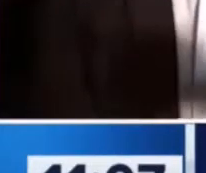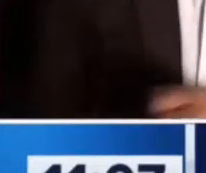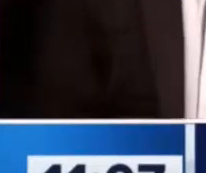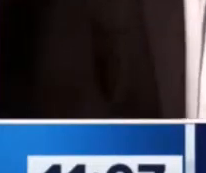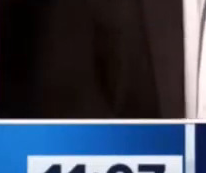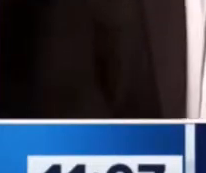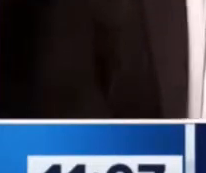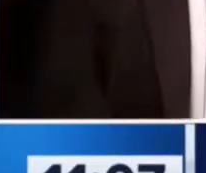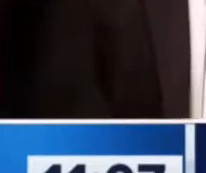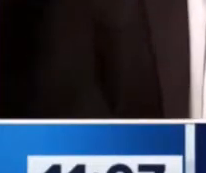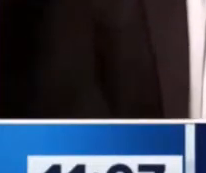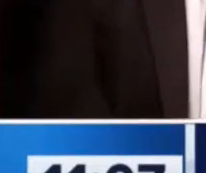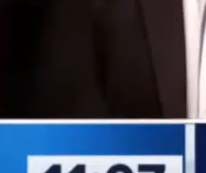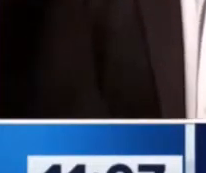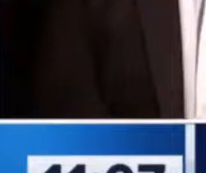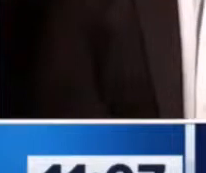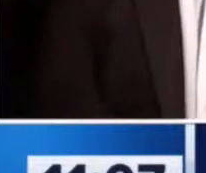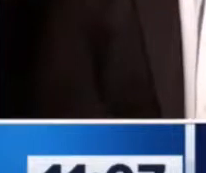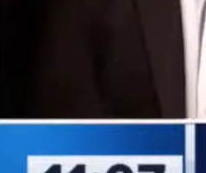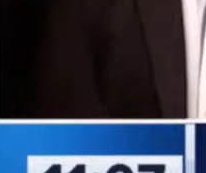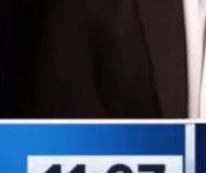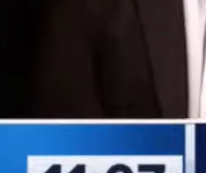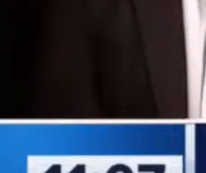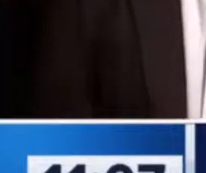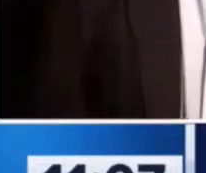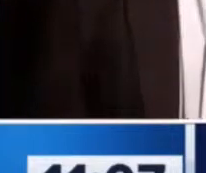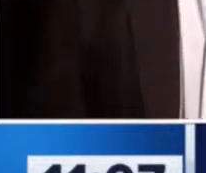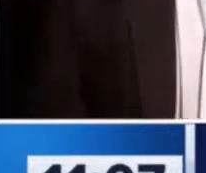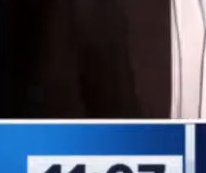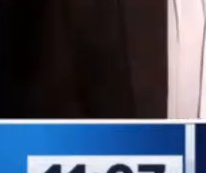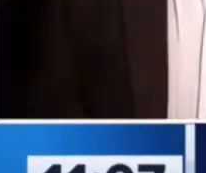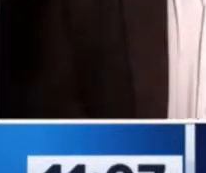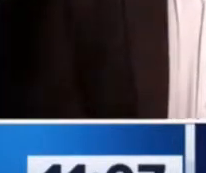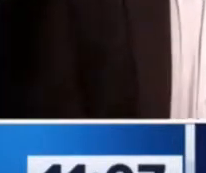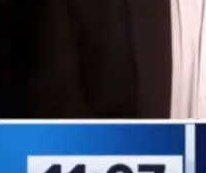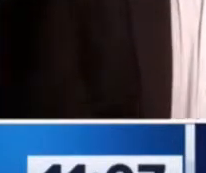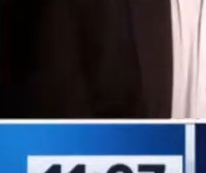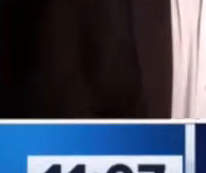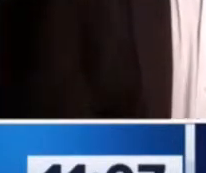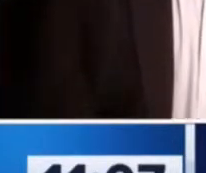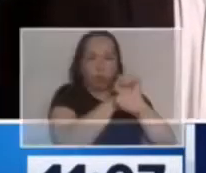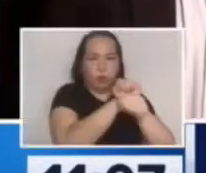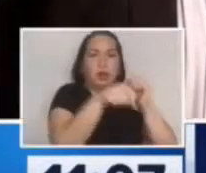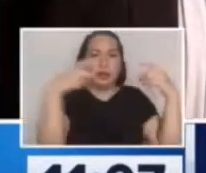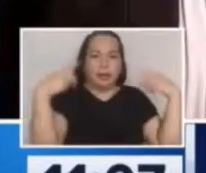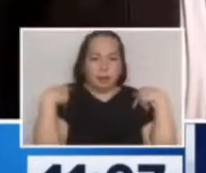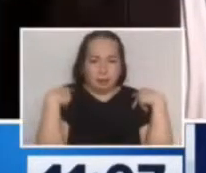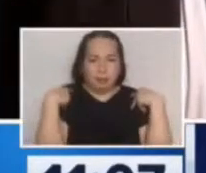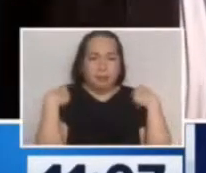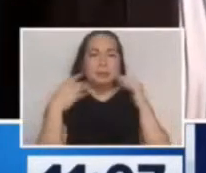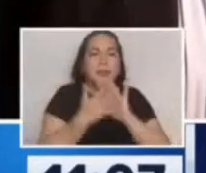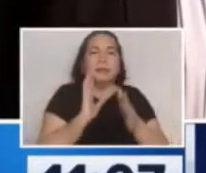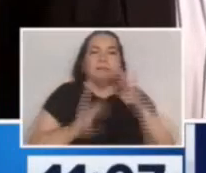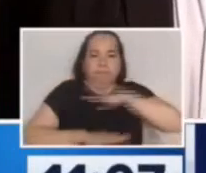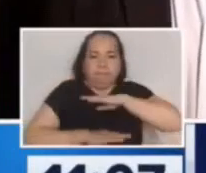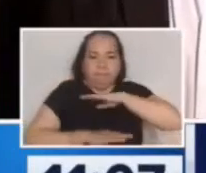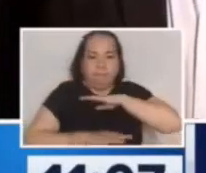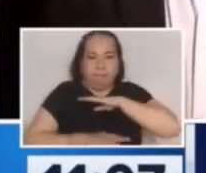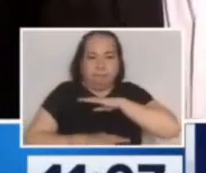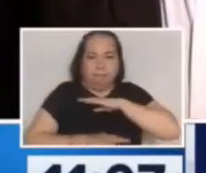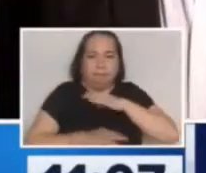Okay, Secretary. Sige. Simulan natin ang ating public briefing. Ngayong araw na ito ay makaparehab natin si